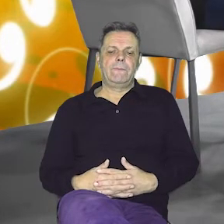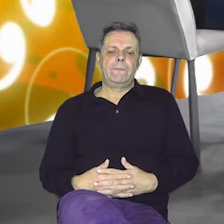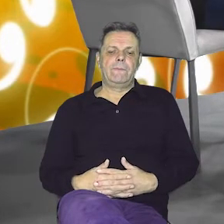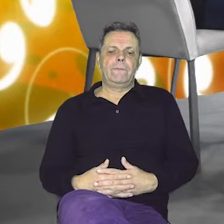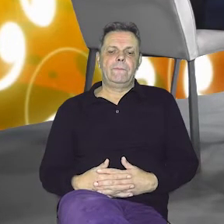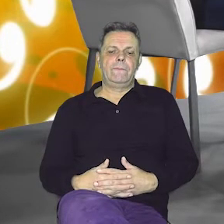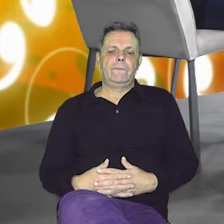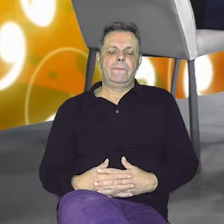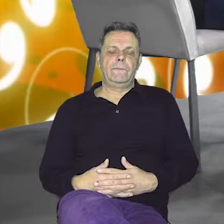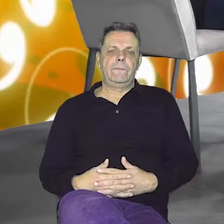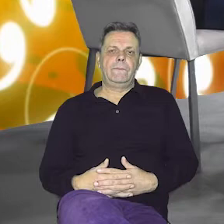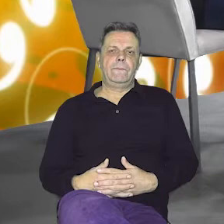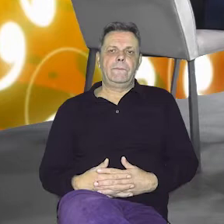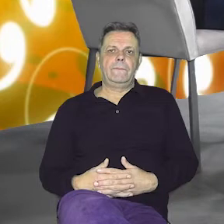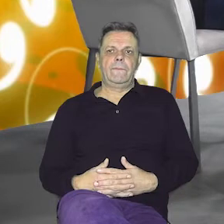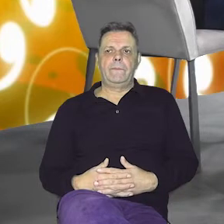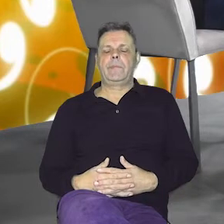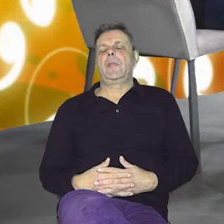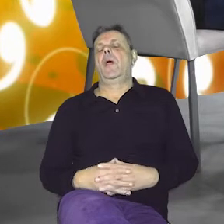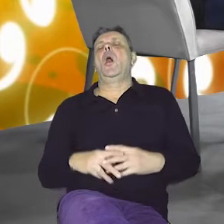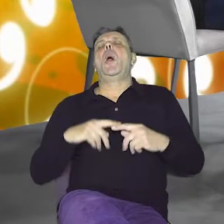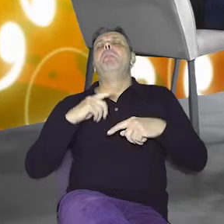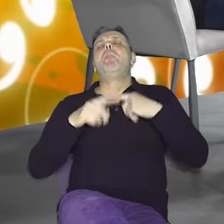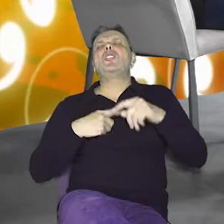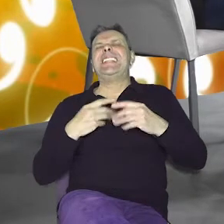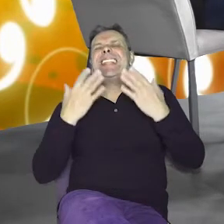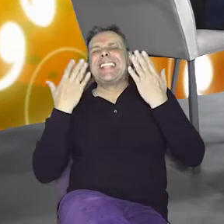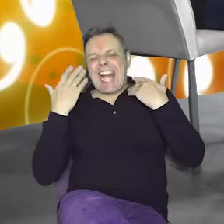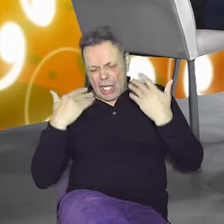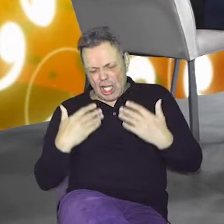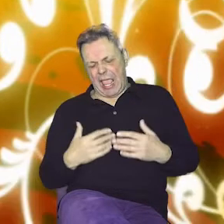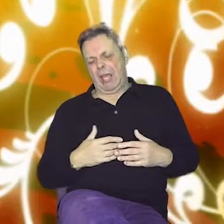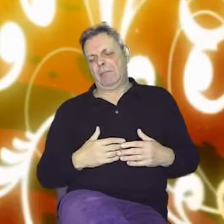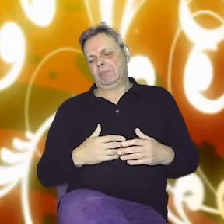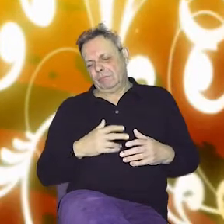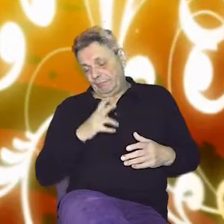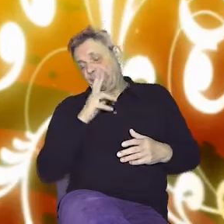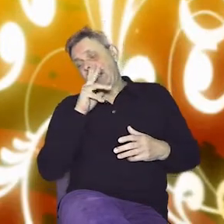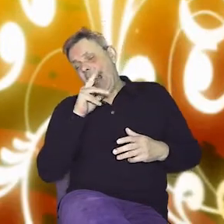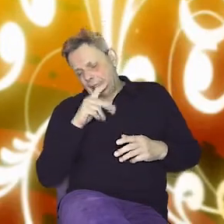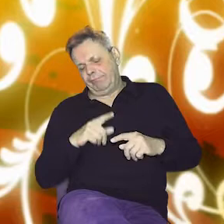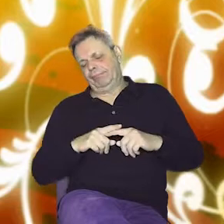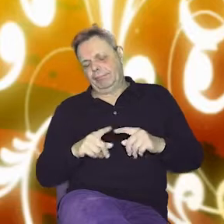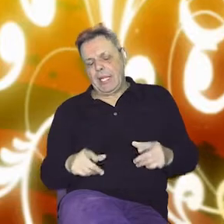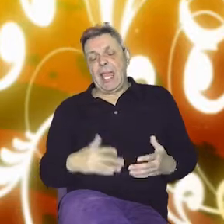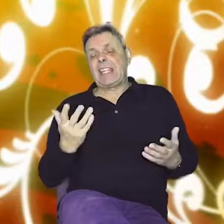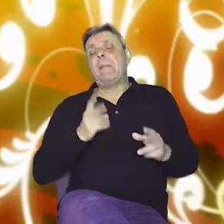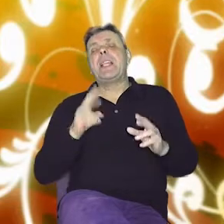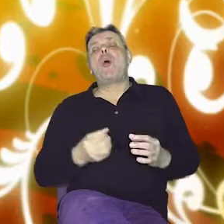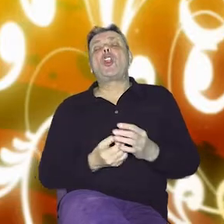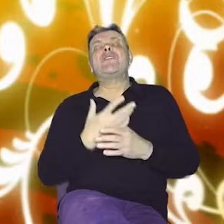recimo kemijske posljedice zračenja, znači puno tih stvari ima zbog koji bi se mogli stvoriti